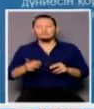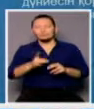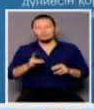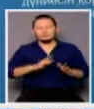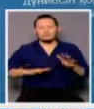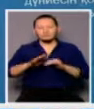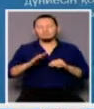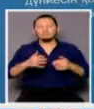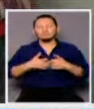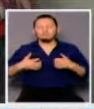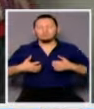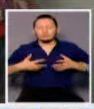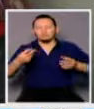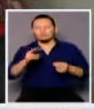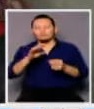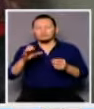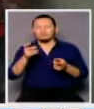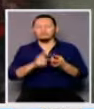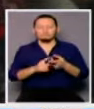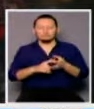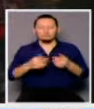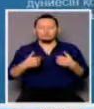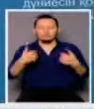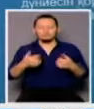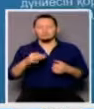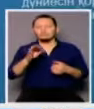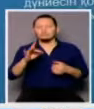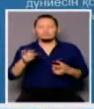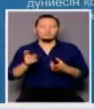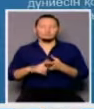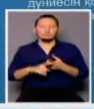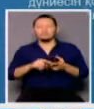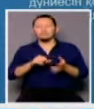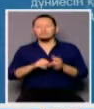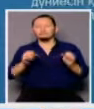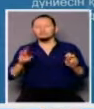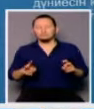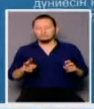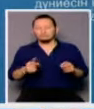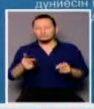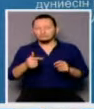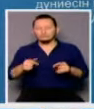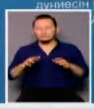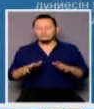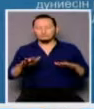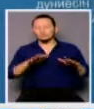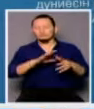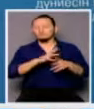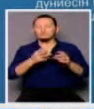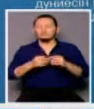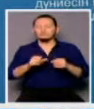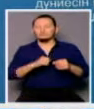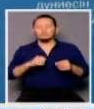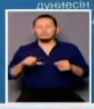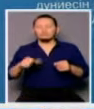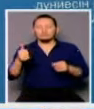орман шаруашылығы күніменен құттықтаймын. Жалпы мынау Индер орман шаруашылығы мекемесі Атыраудағы мекемелердің ішіндегі